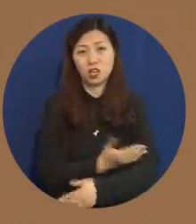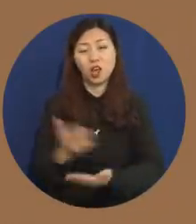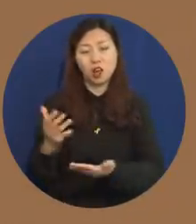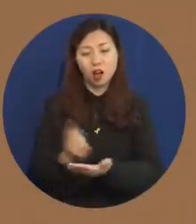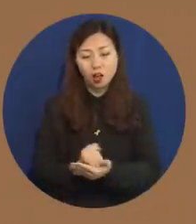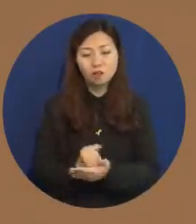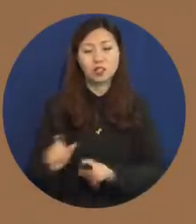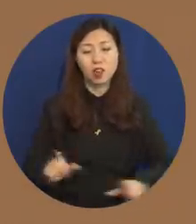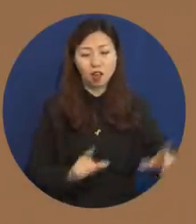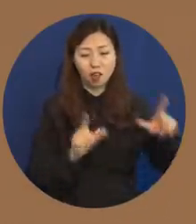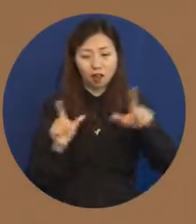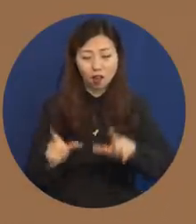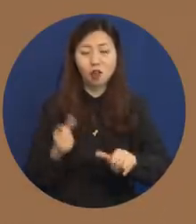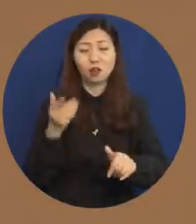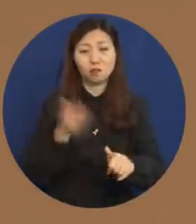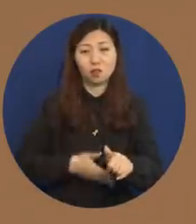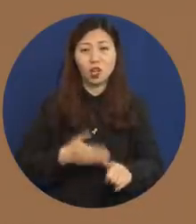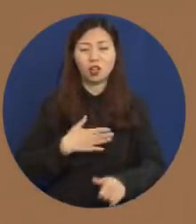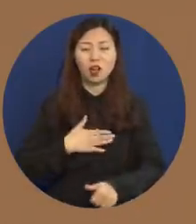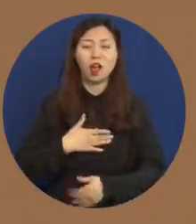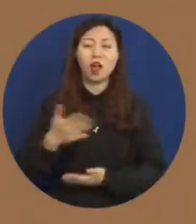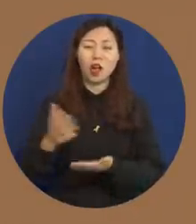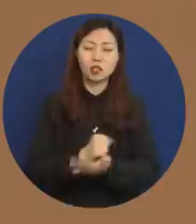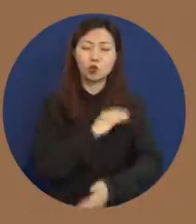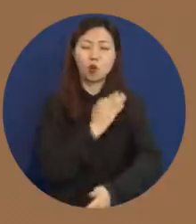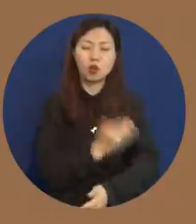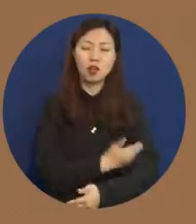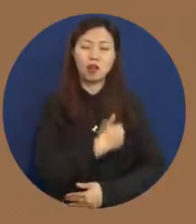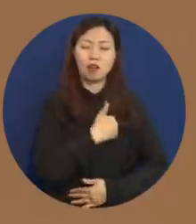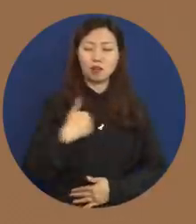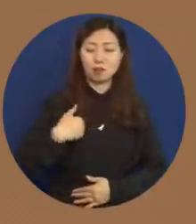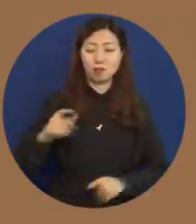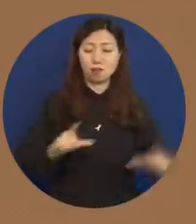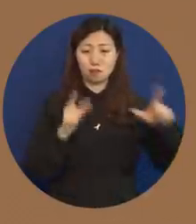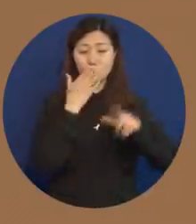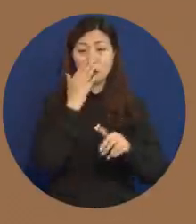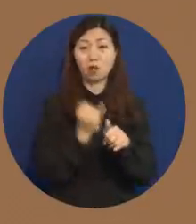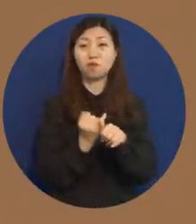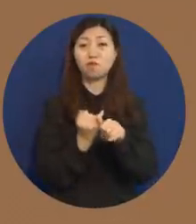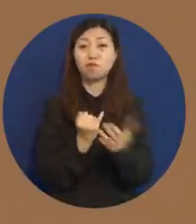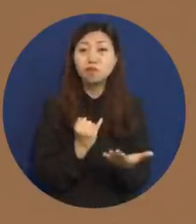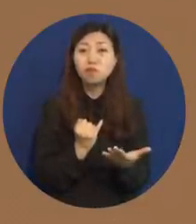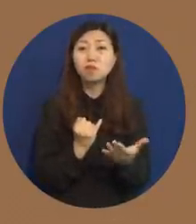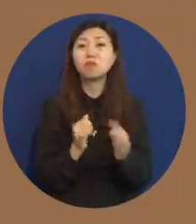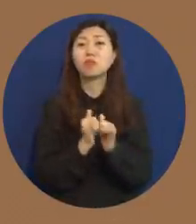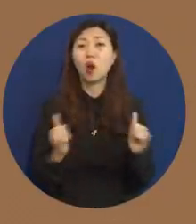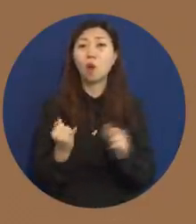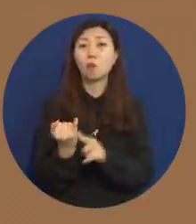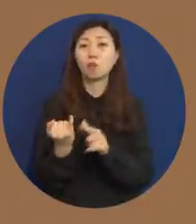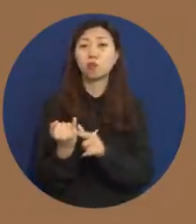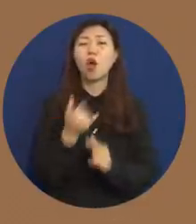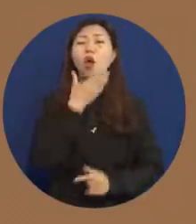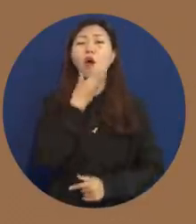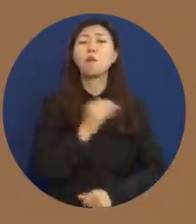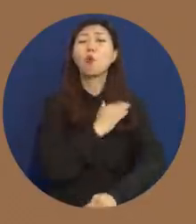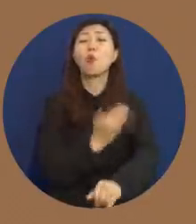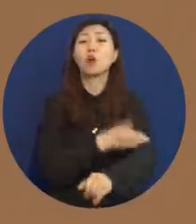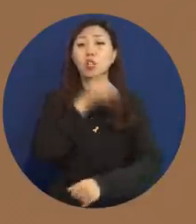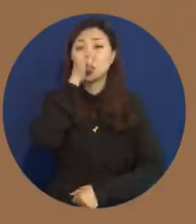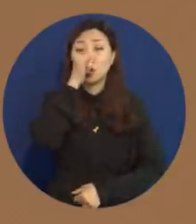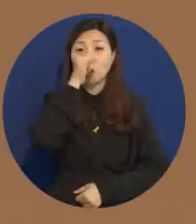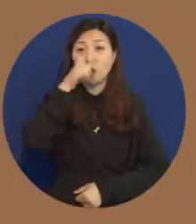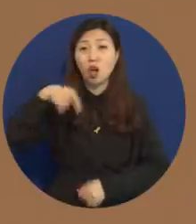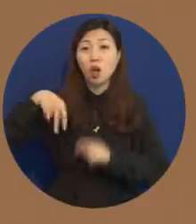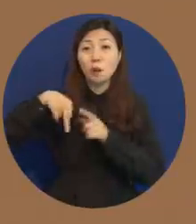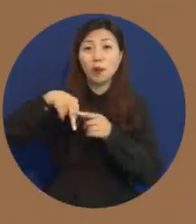향유하시라. 자기 권리를 마음껏 향유하시라. 남편이 죽은 사람도 행복할 권리가 있어요, 없어요? 있죠? 다리가 하나